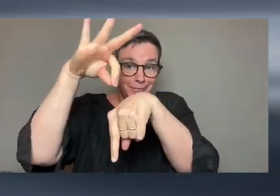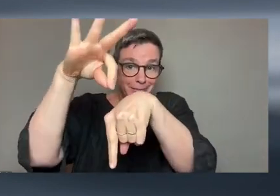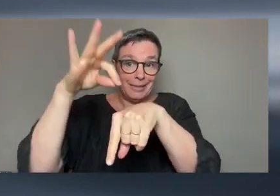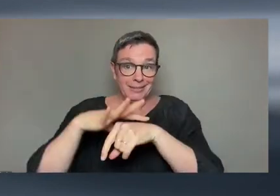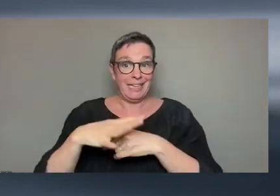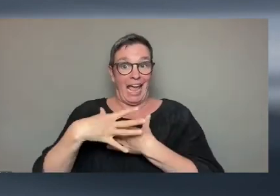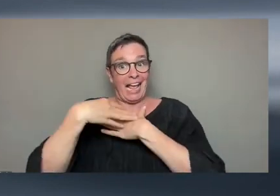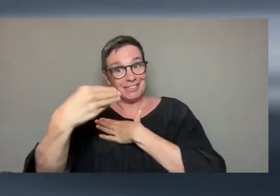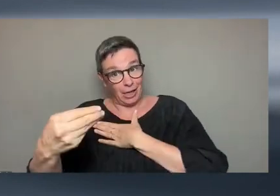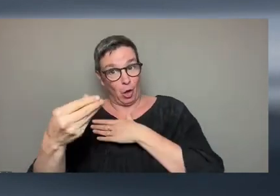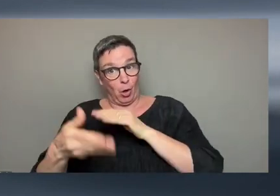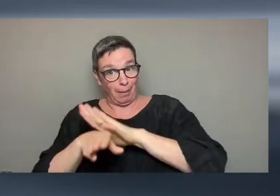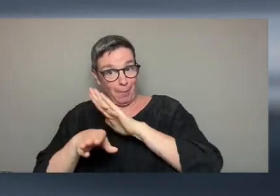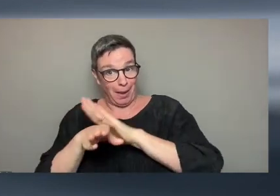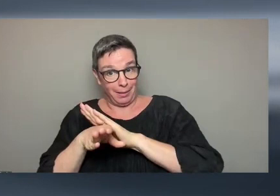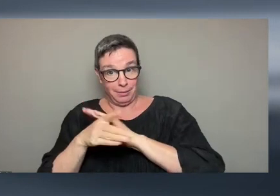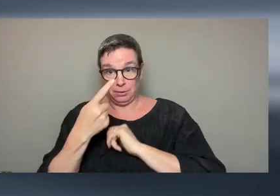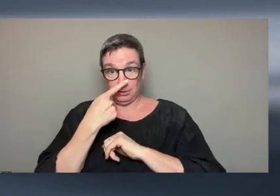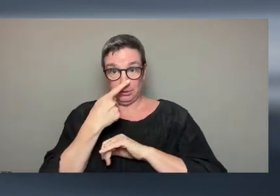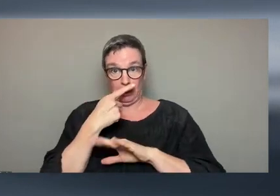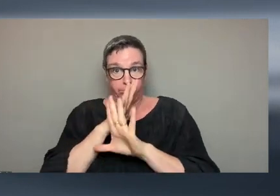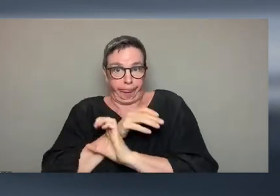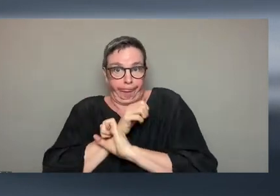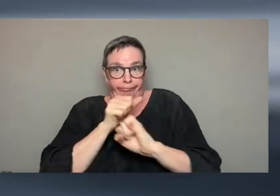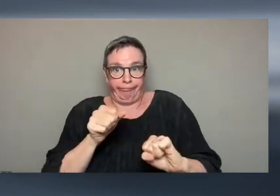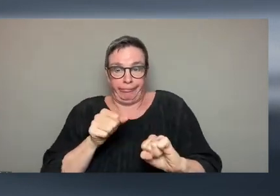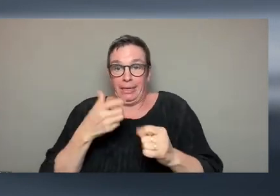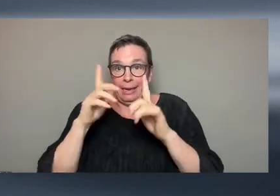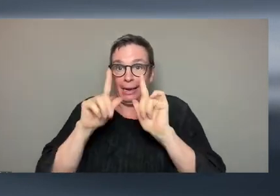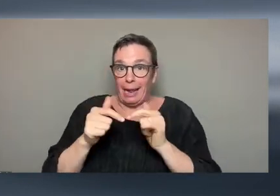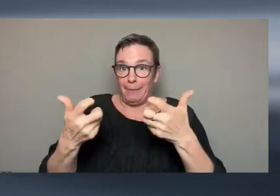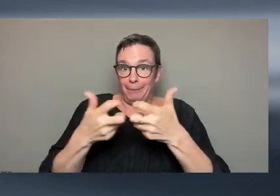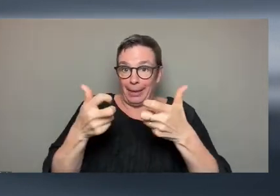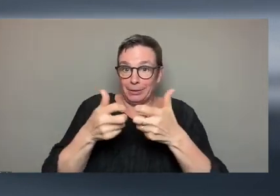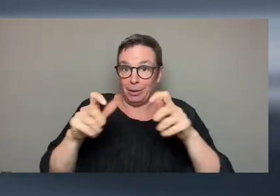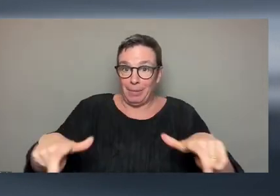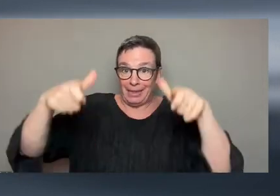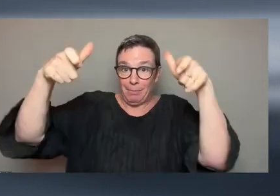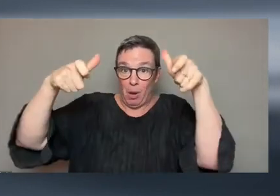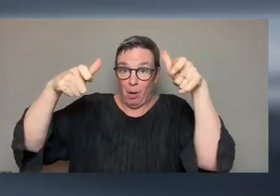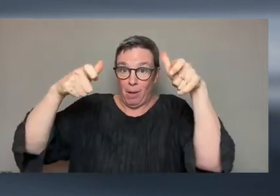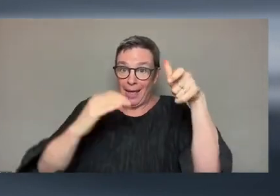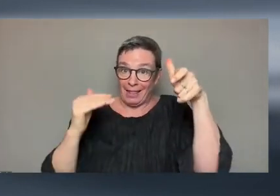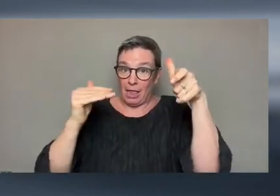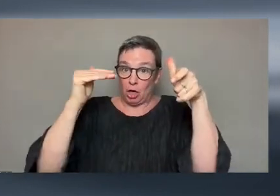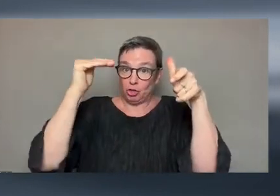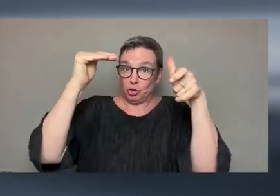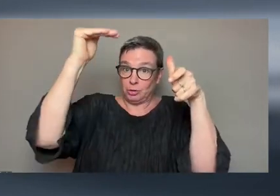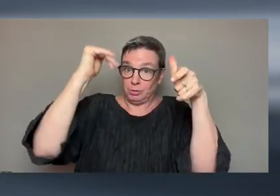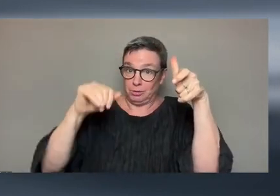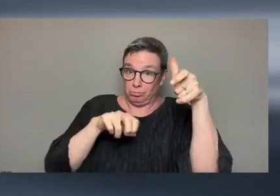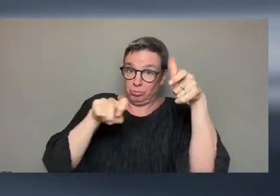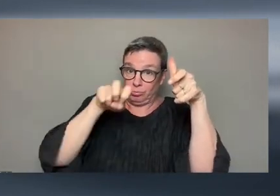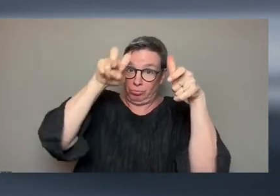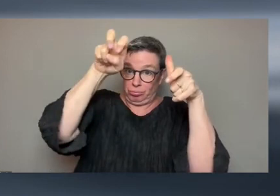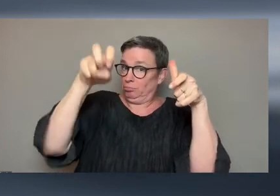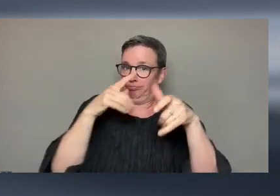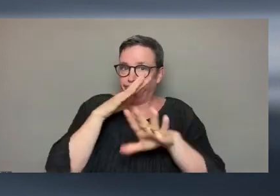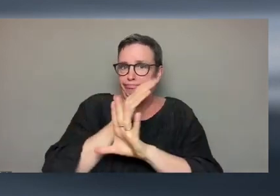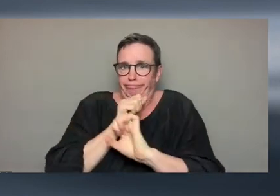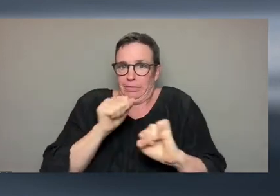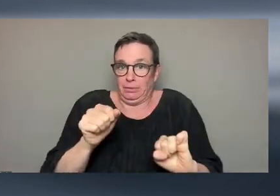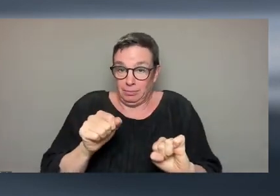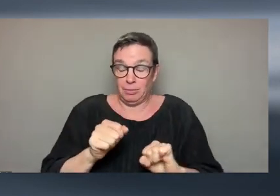extérieur et n'était pas capable de comprendre les différents étages. Les années qui ont suivi, nous avons dû nous